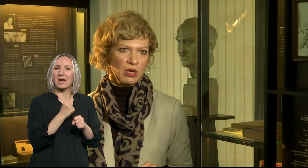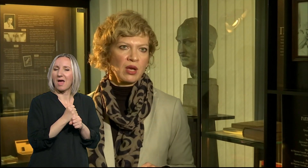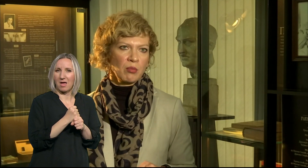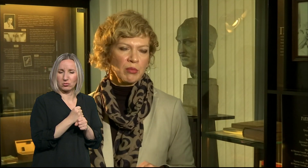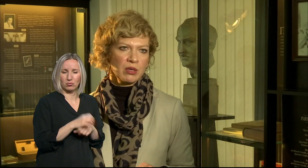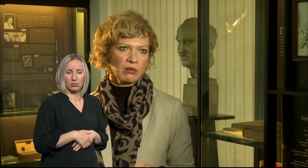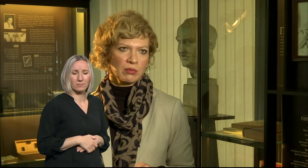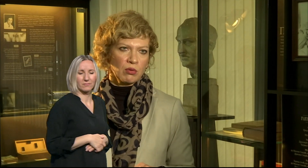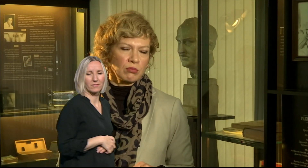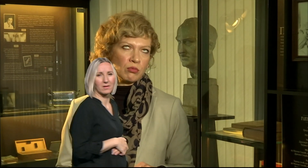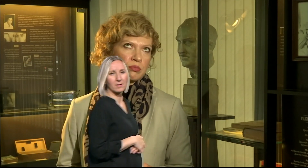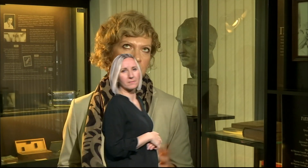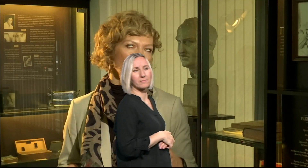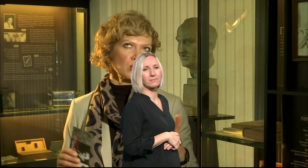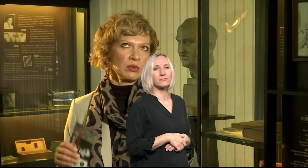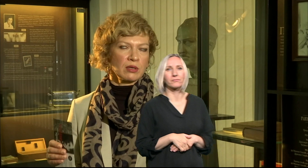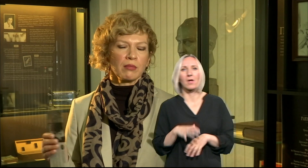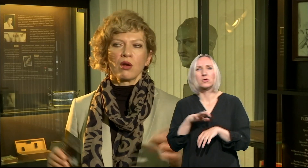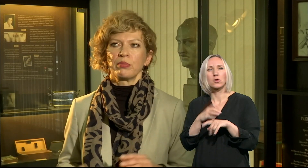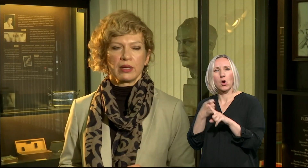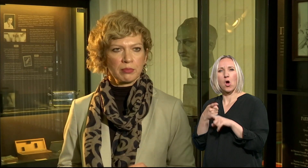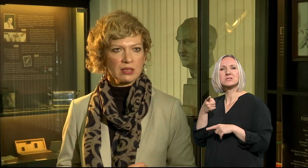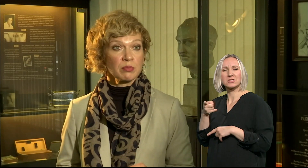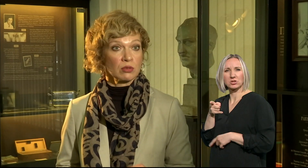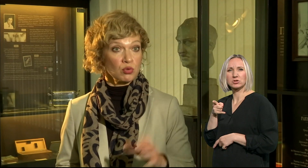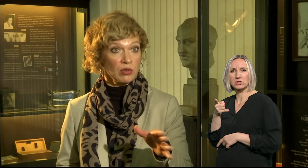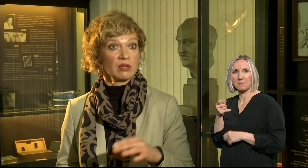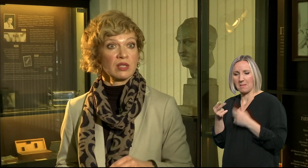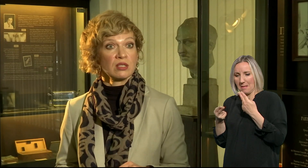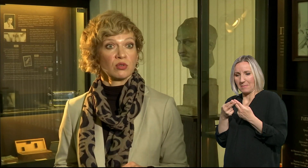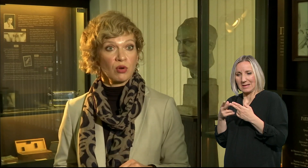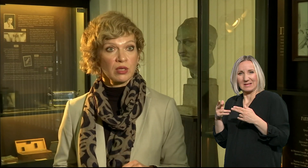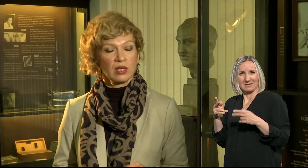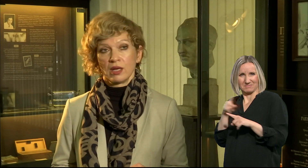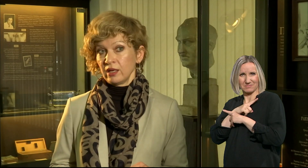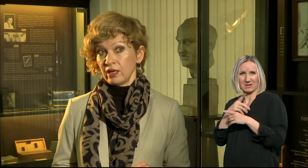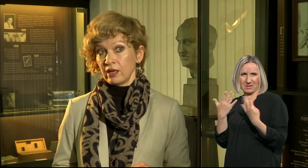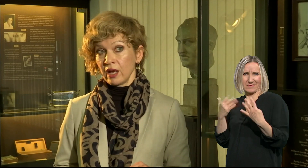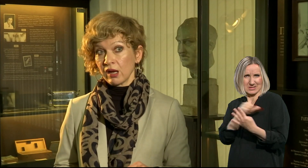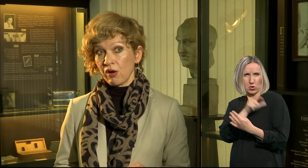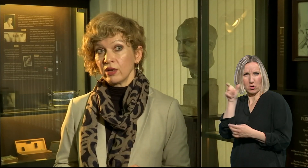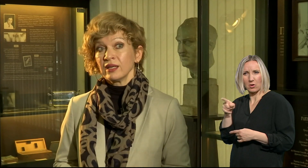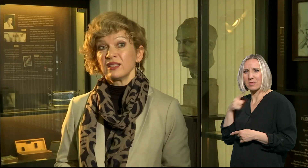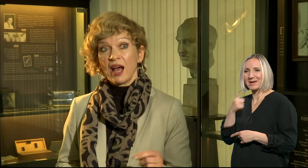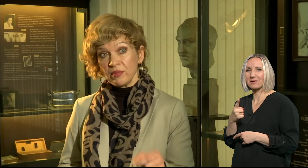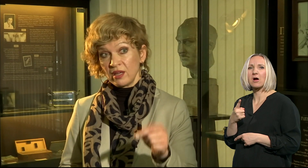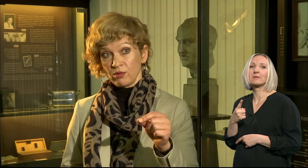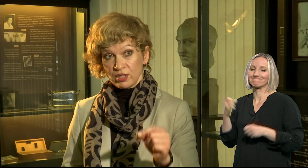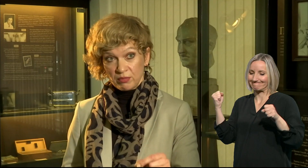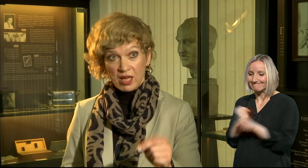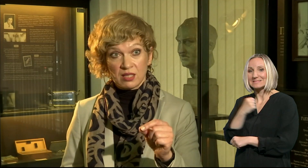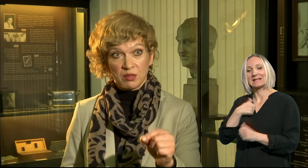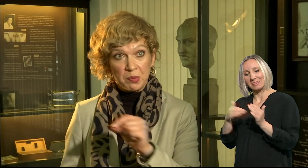Kostić je pominjao, da kažemo, malo pred smrt u svojoj 90. godini, je rekao da mi